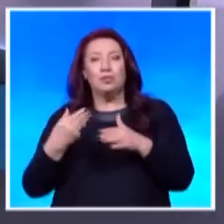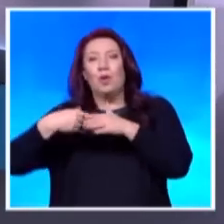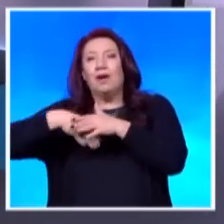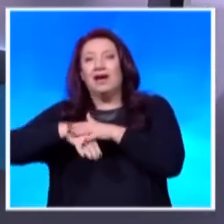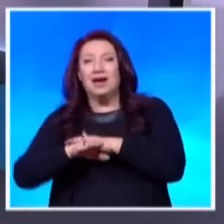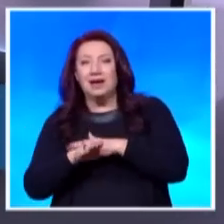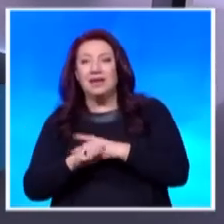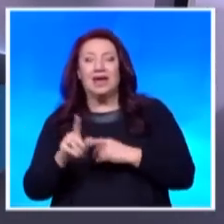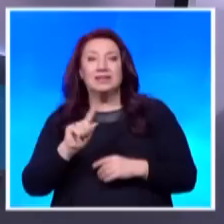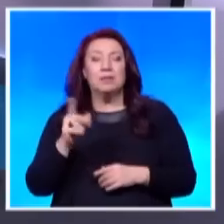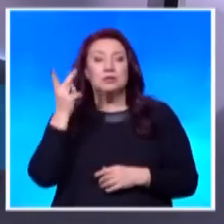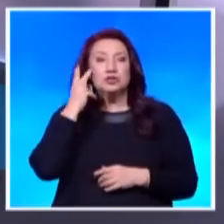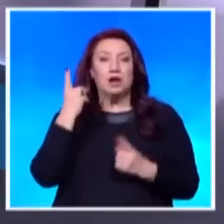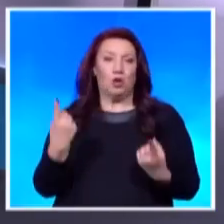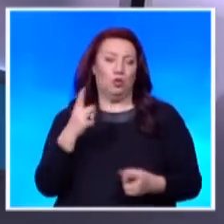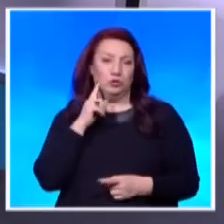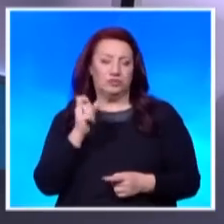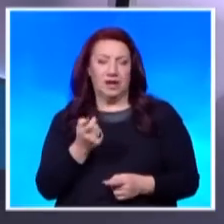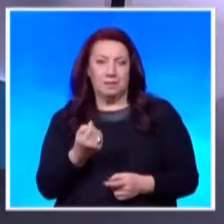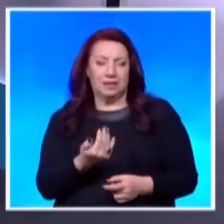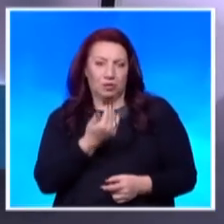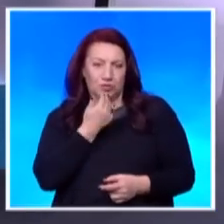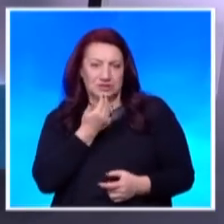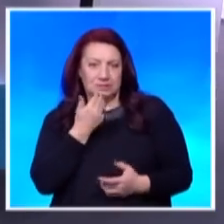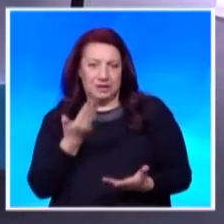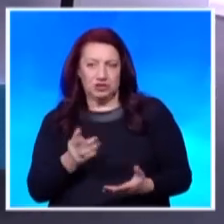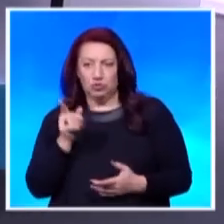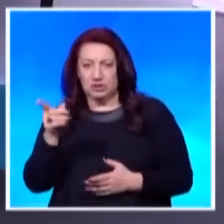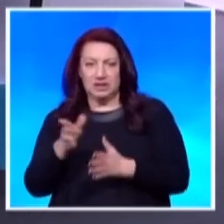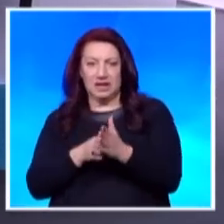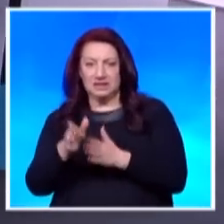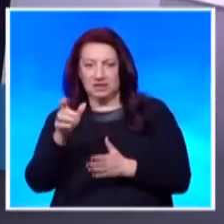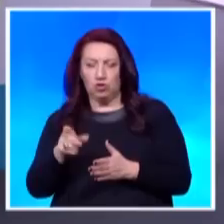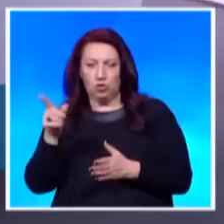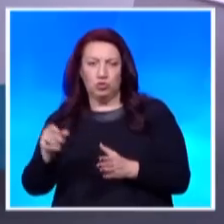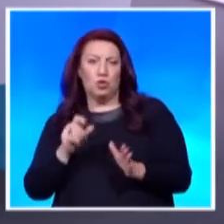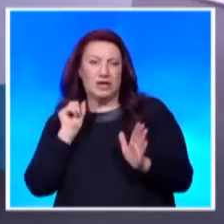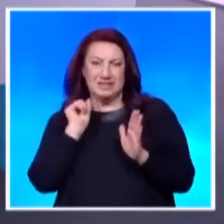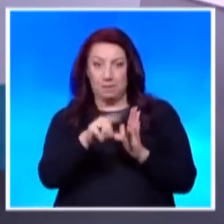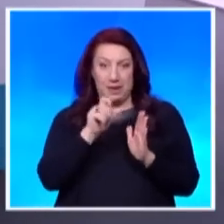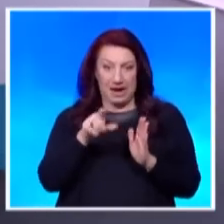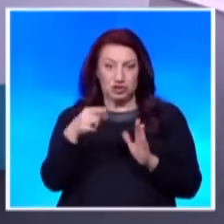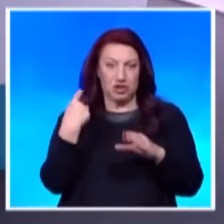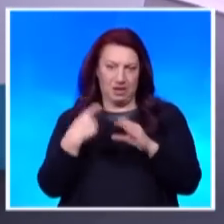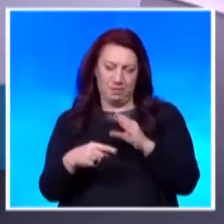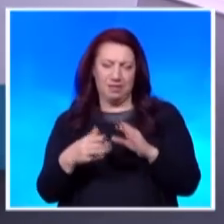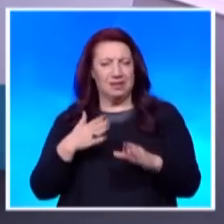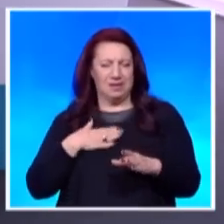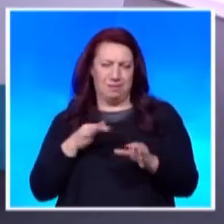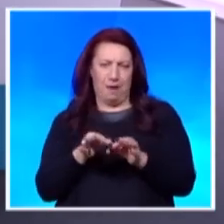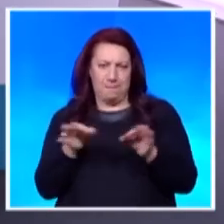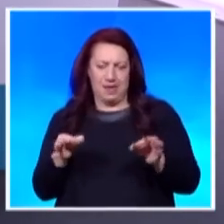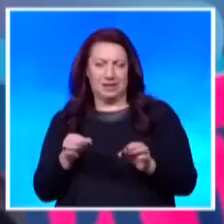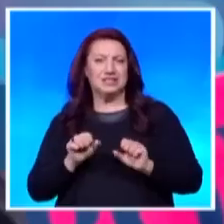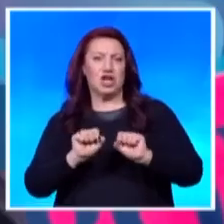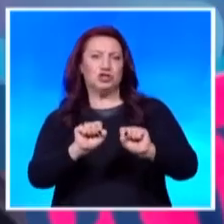защото би било смешно да разчитаме, че тези хора, които изпращат тези неща, не са взели мерки. И да провери как реагираме.